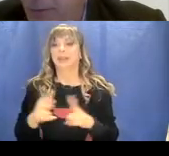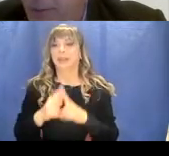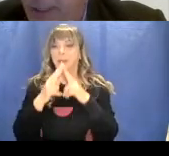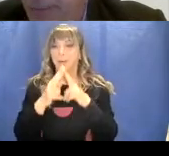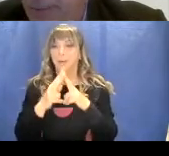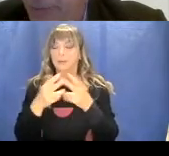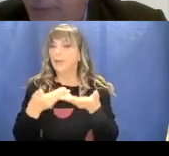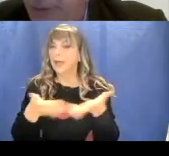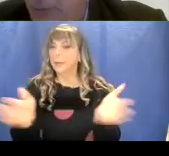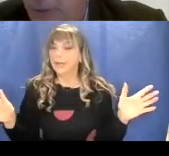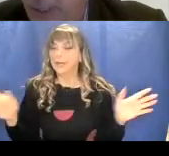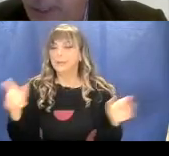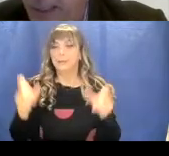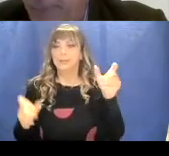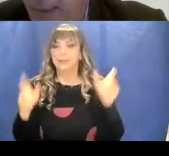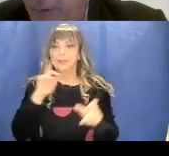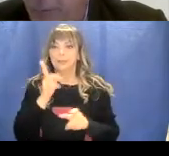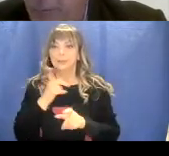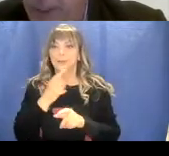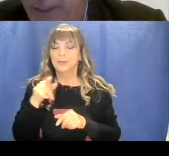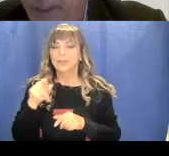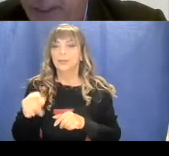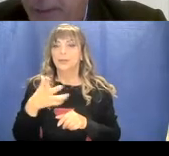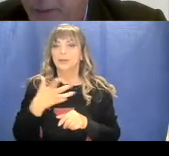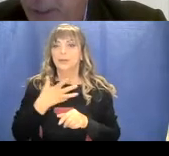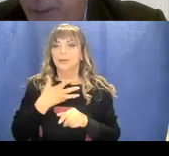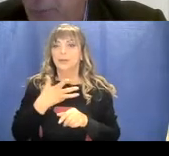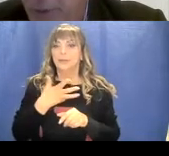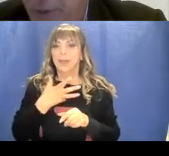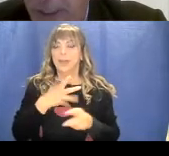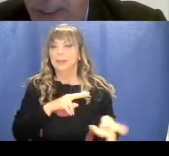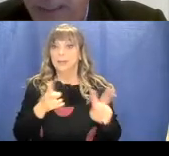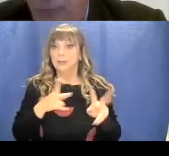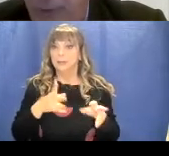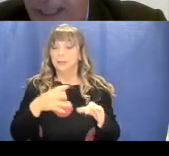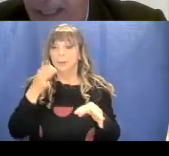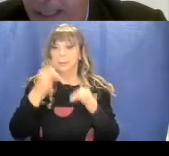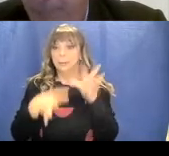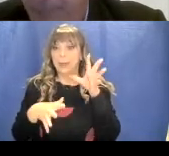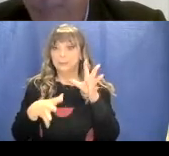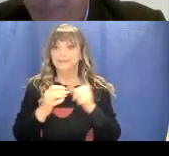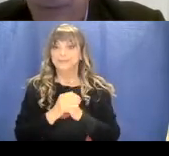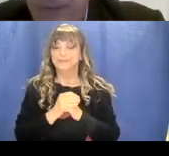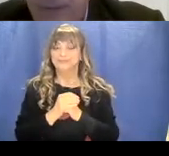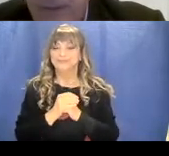alle persone sorde che avranno una tradizione una traduzione simultanea